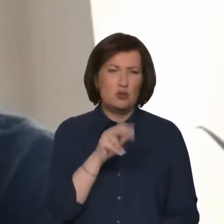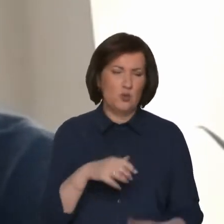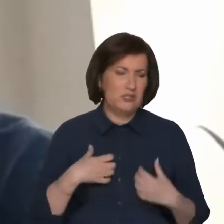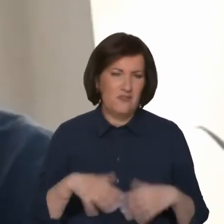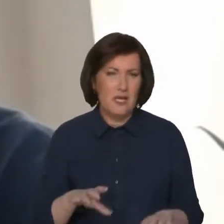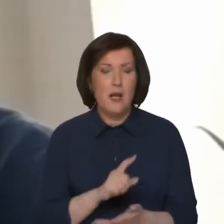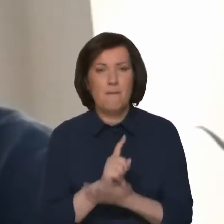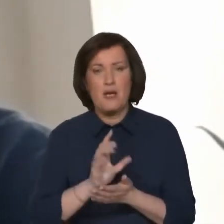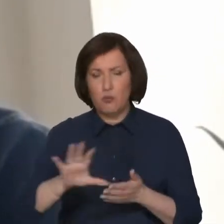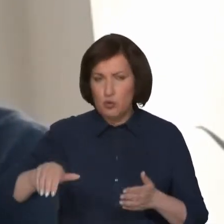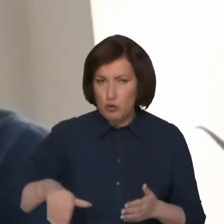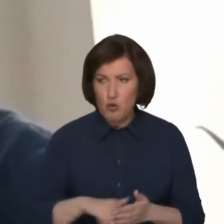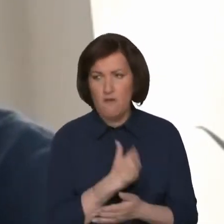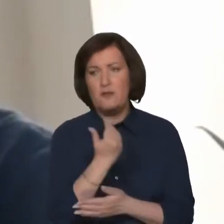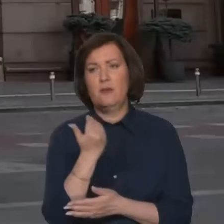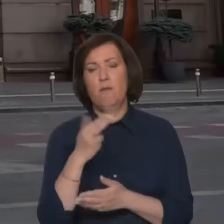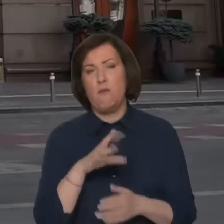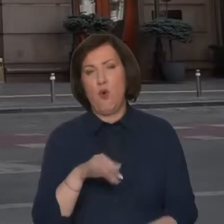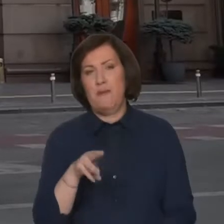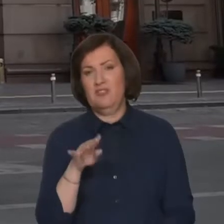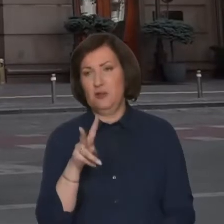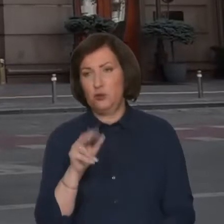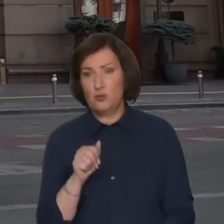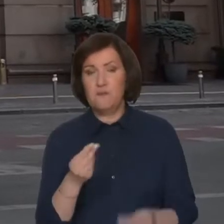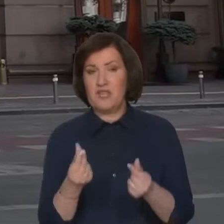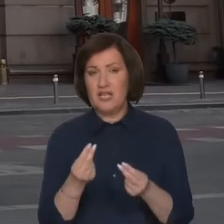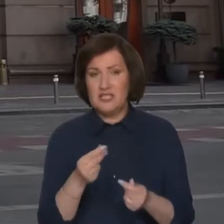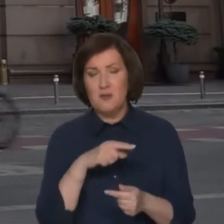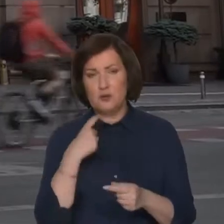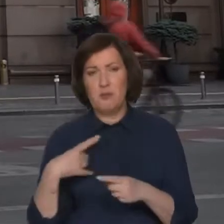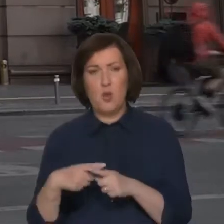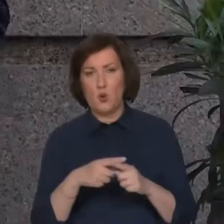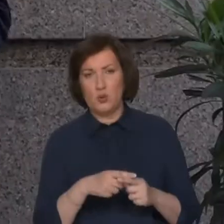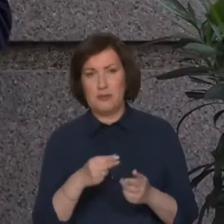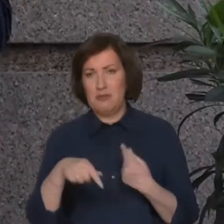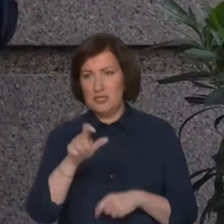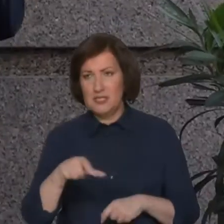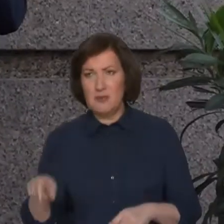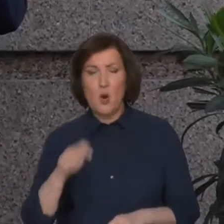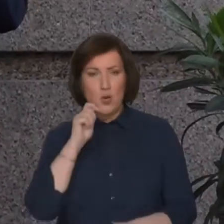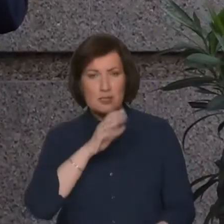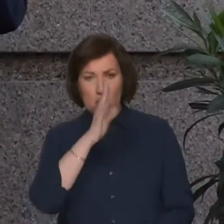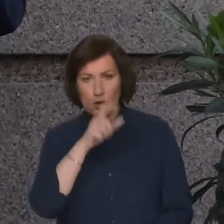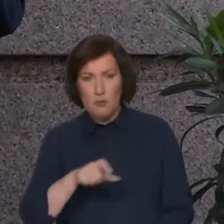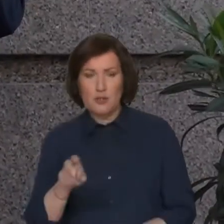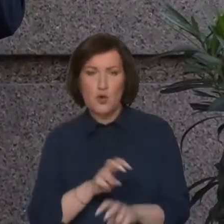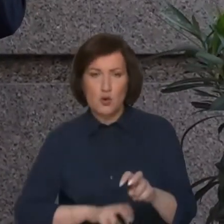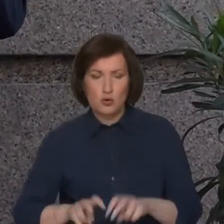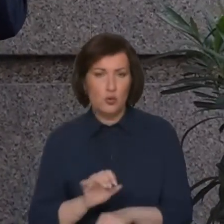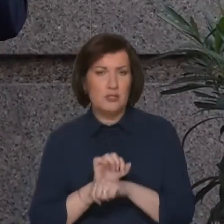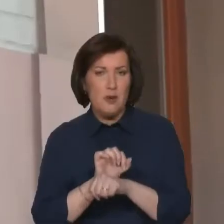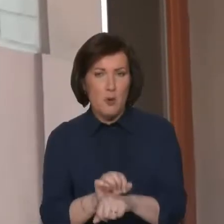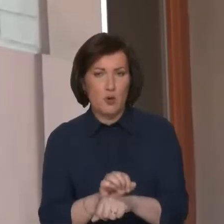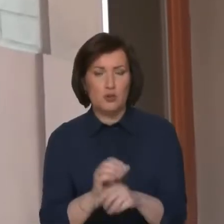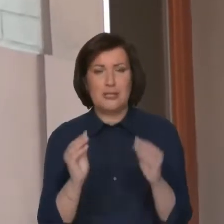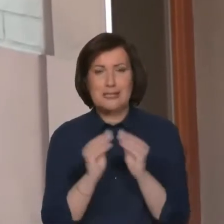неважливо. Мають бути нові блокування по Медведчуку. Активи російських і білоруських бізнесменів та українських колаборантів розшукують та